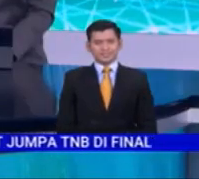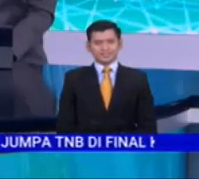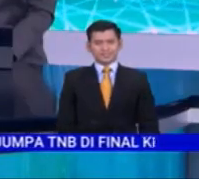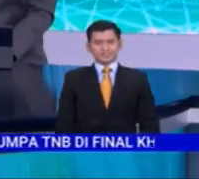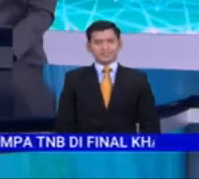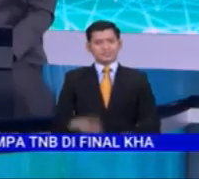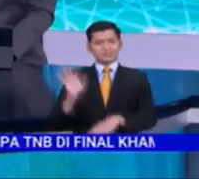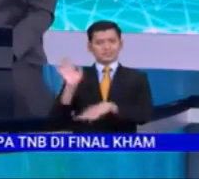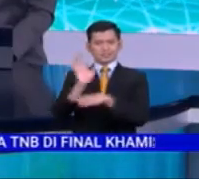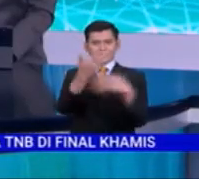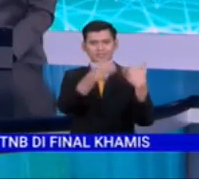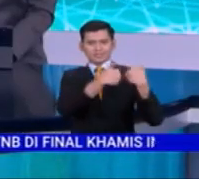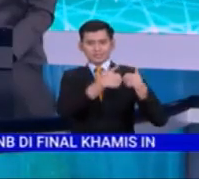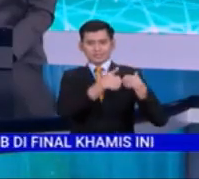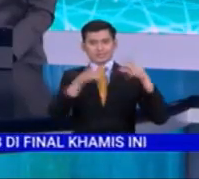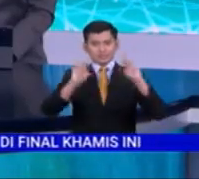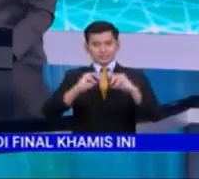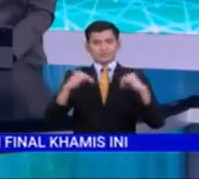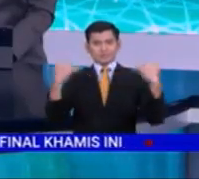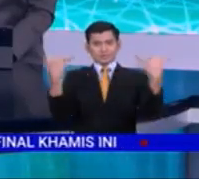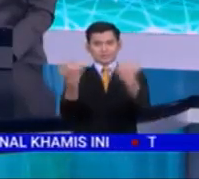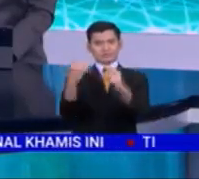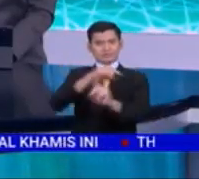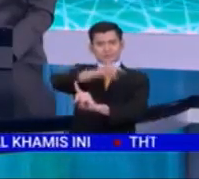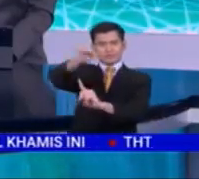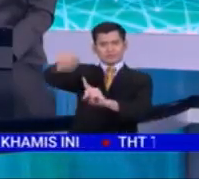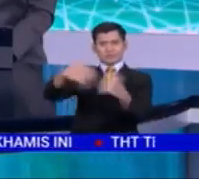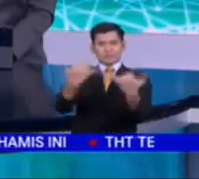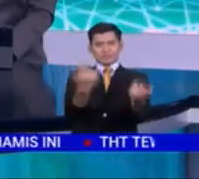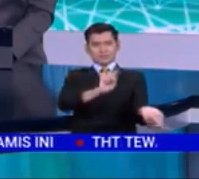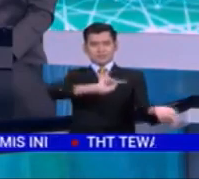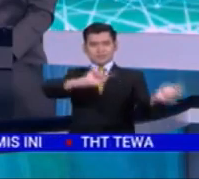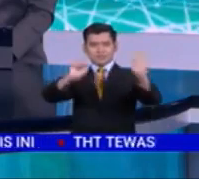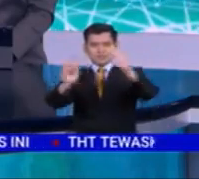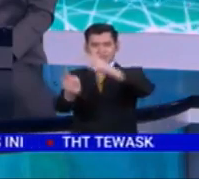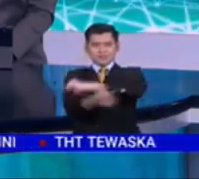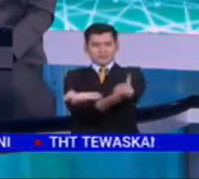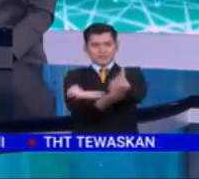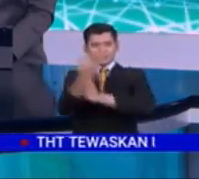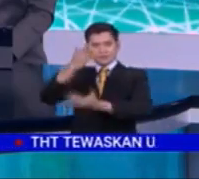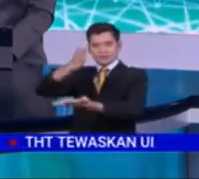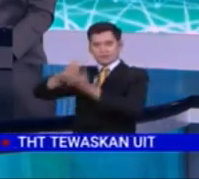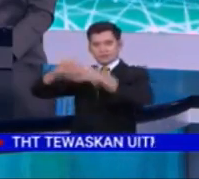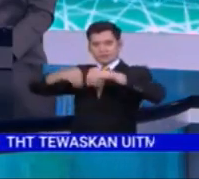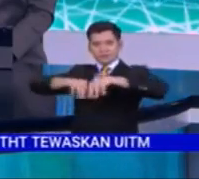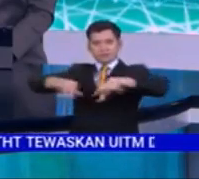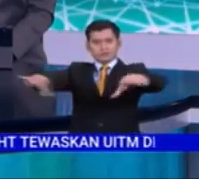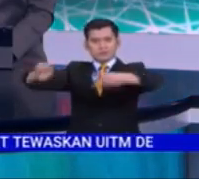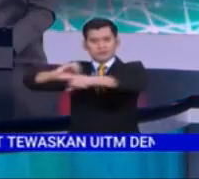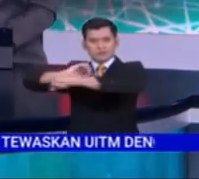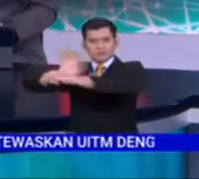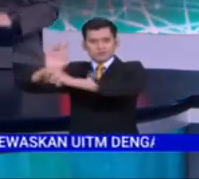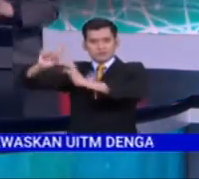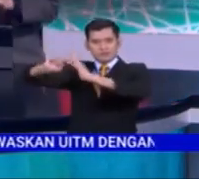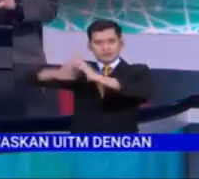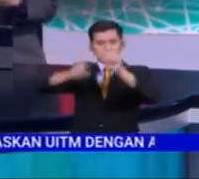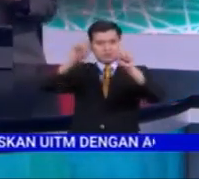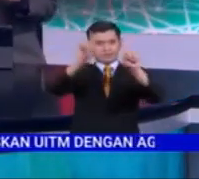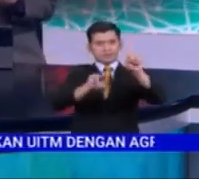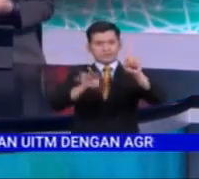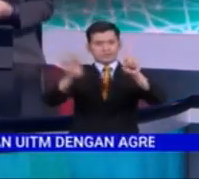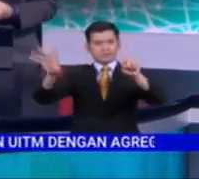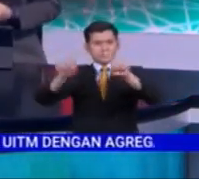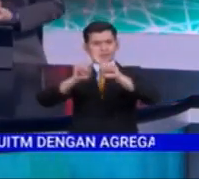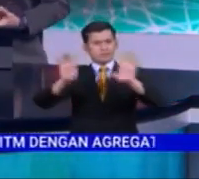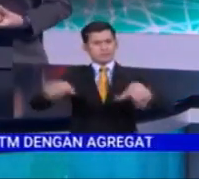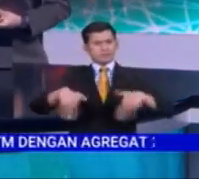Peranan masyarakat amat dituntut tatkala negara memasuki fasa peralihan ke arah endemik COVID-19 bermula 1 April ini. Namun